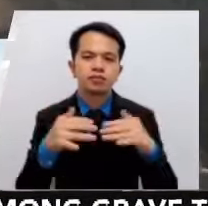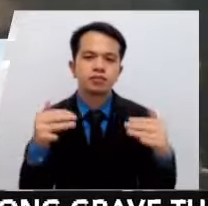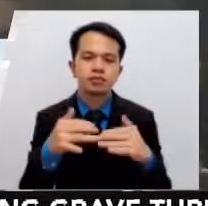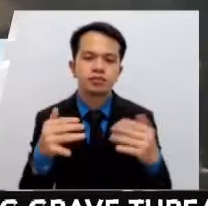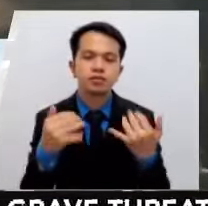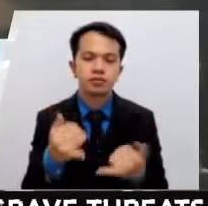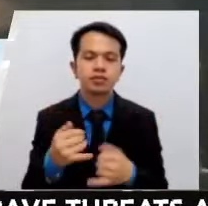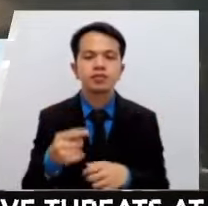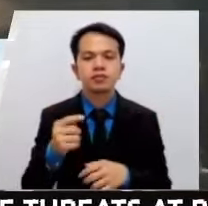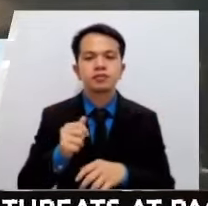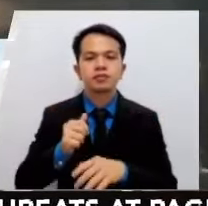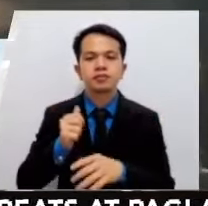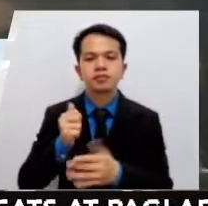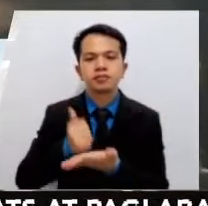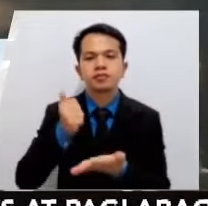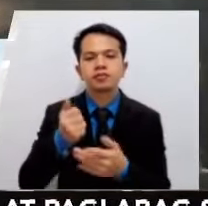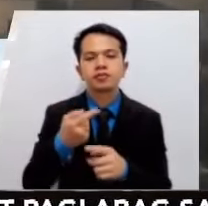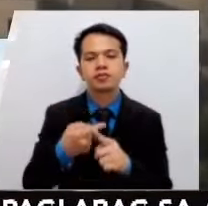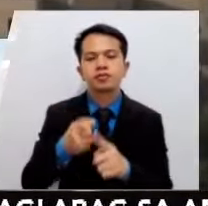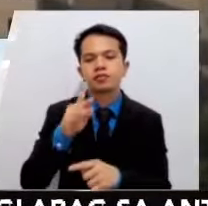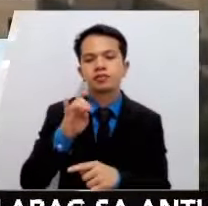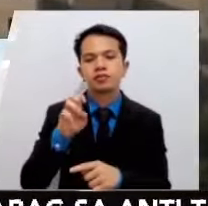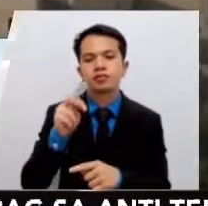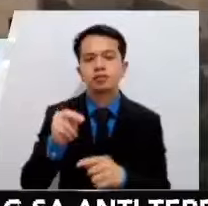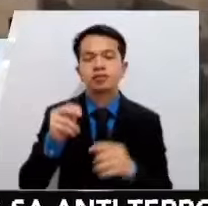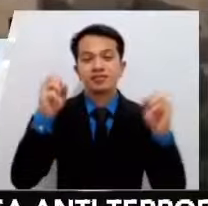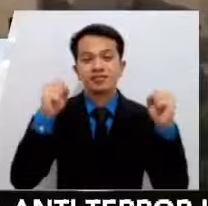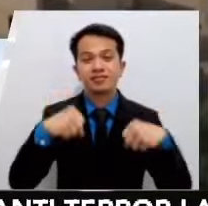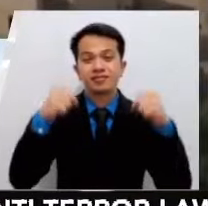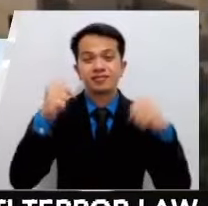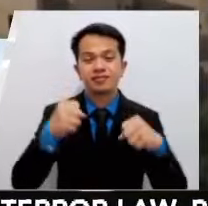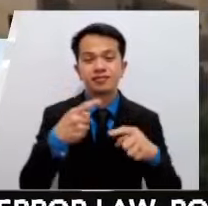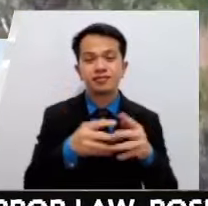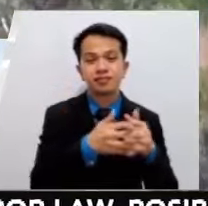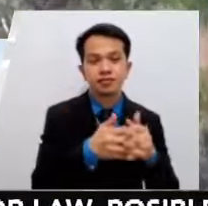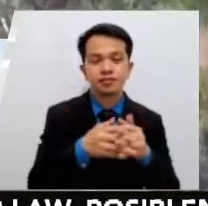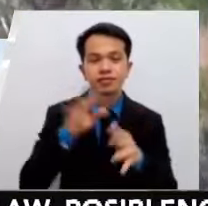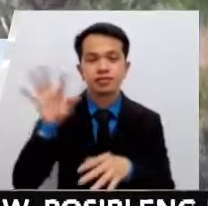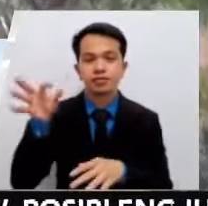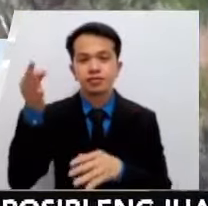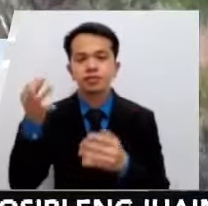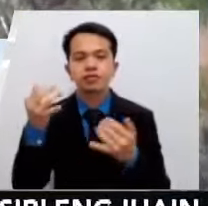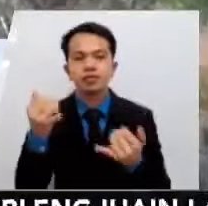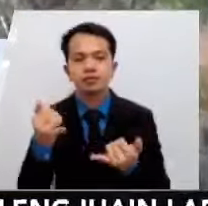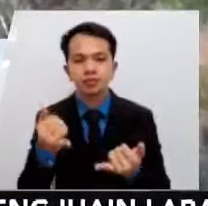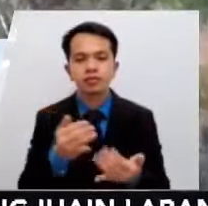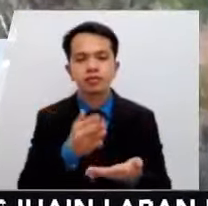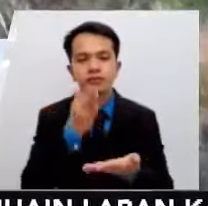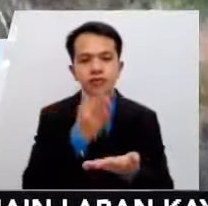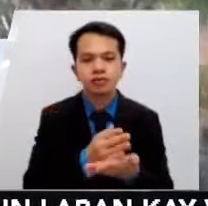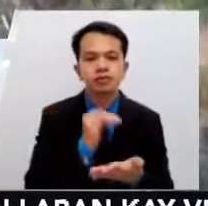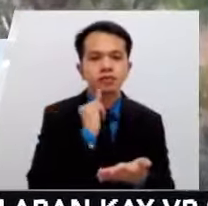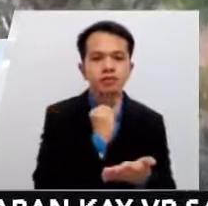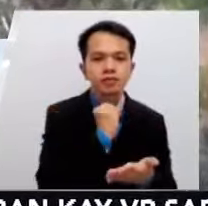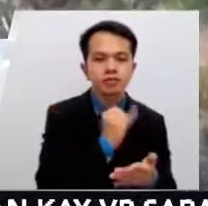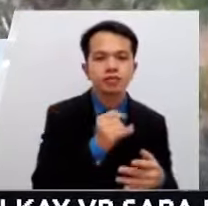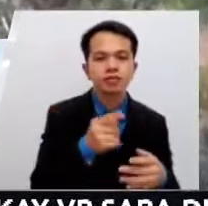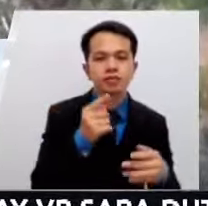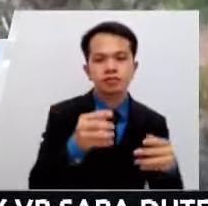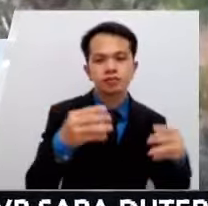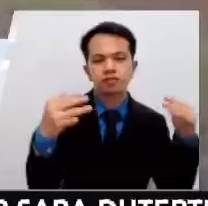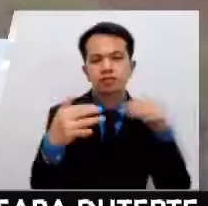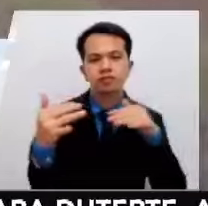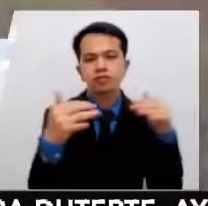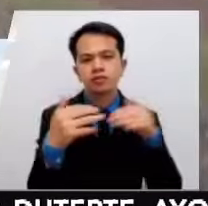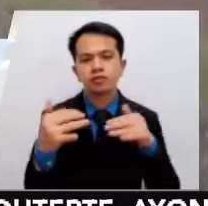Biden. Batay sa kasunduan na nabuo sa tulong ng U.S. at France, unti-unting tatanggalin ng Israel ang kanilang puwersa sa Lebanon sa loob ng